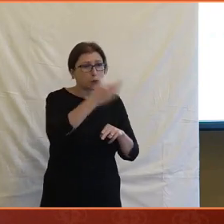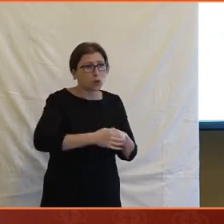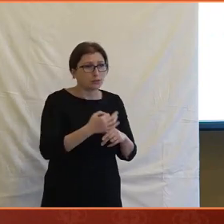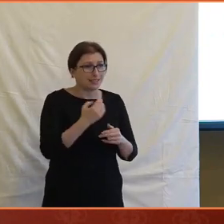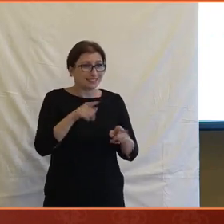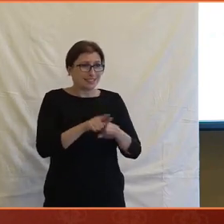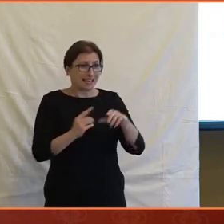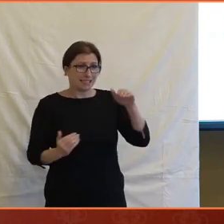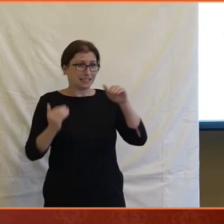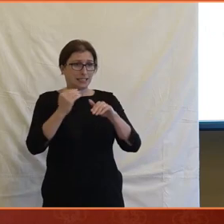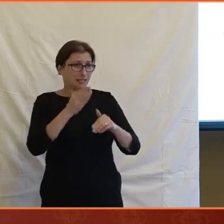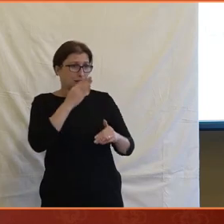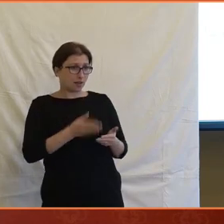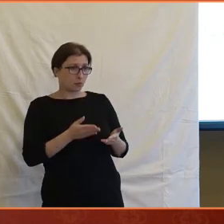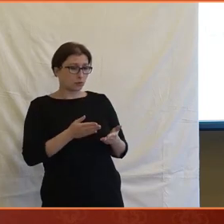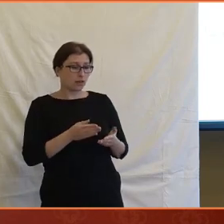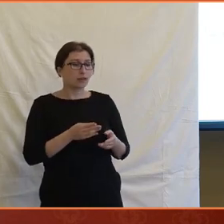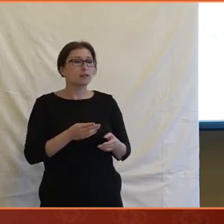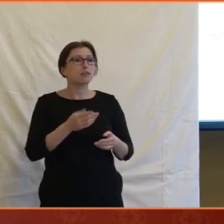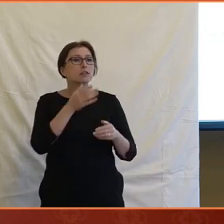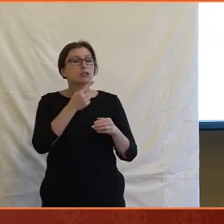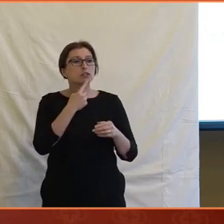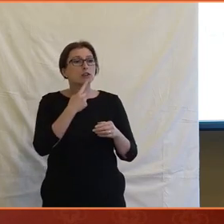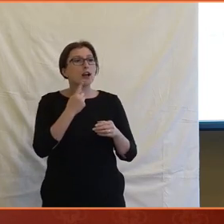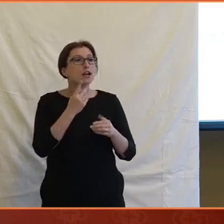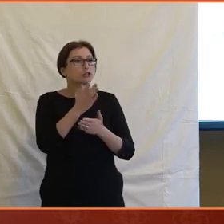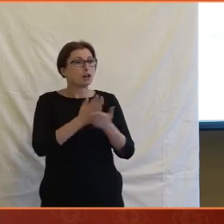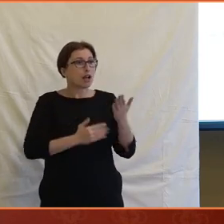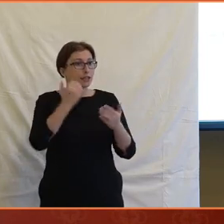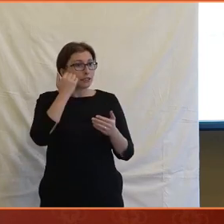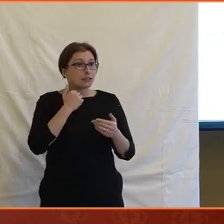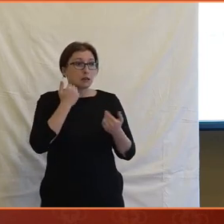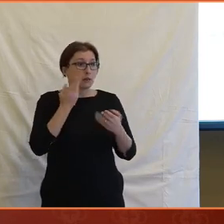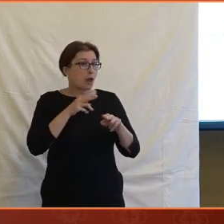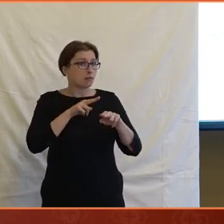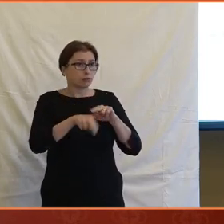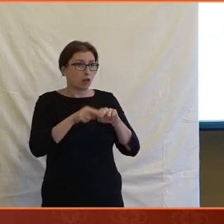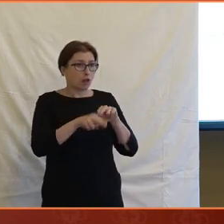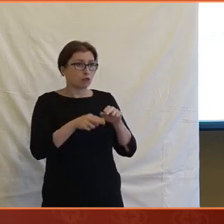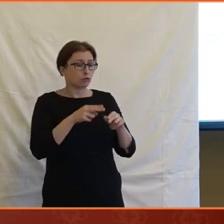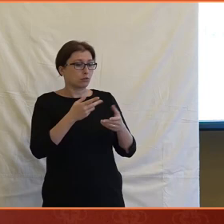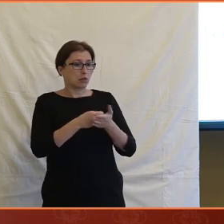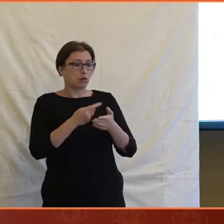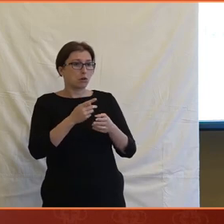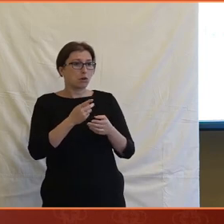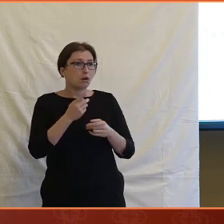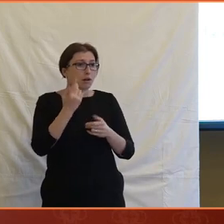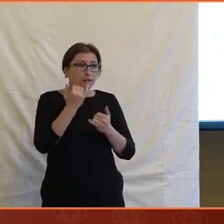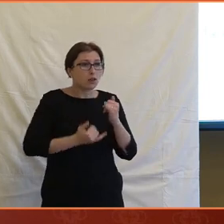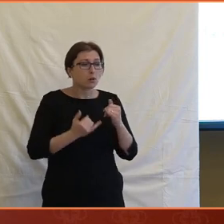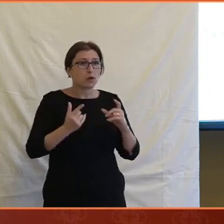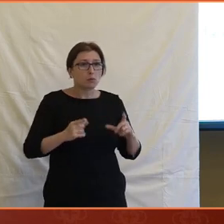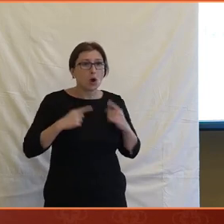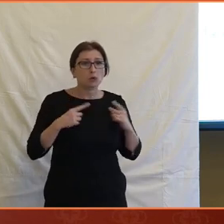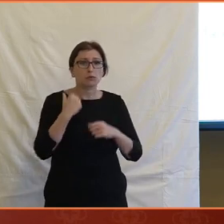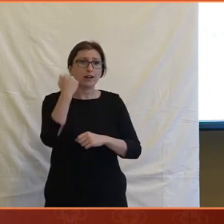stranu, samozřejmě, když je tu část populace, která nemá žádnou překážku a přesto neumí, jako víceméně neumí